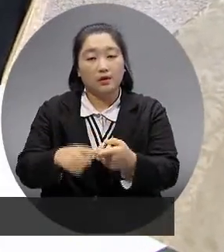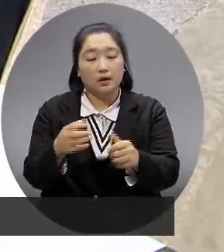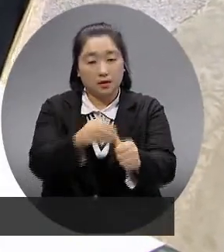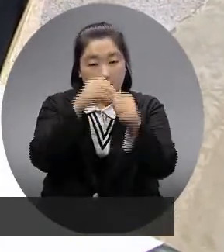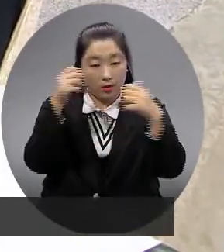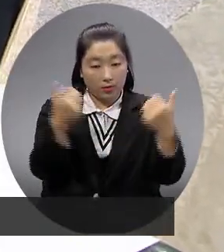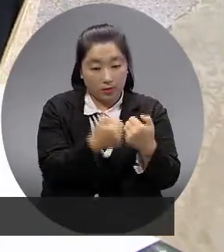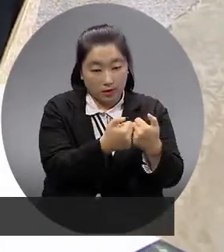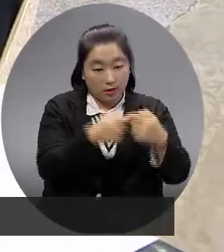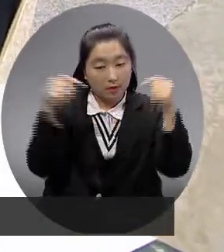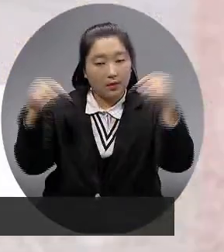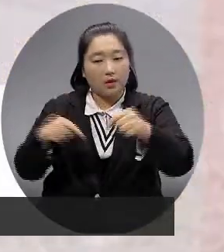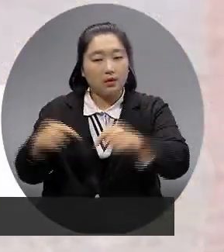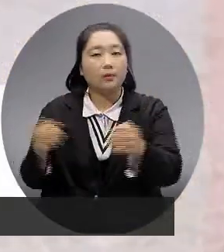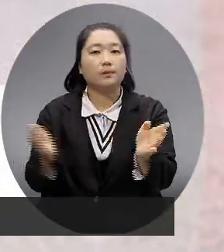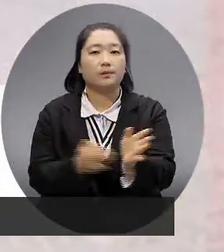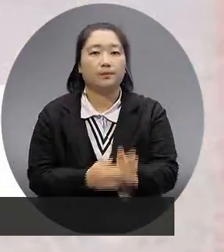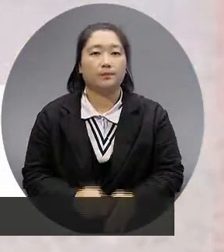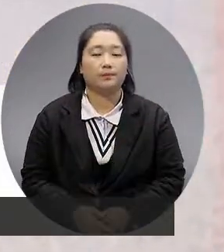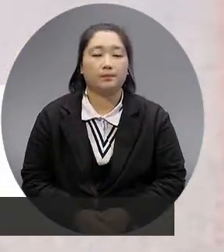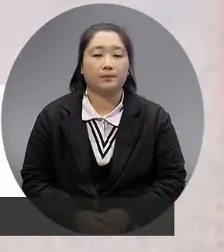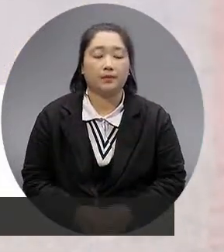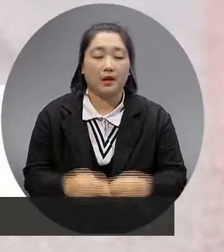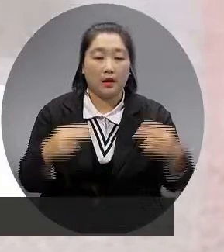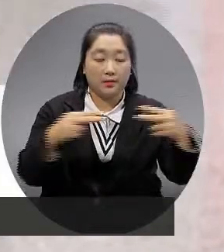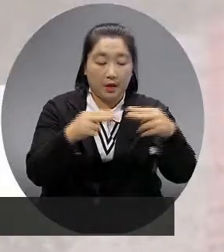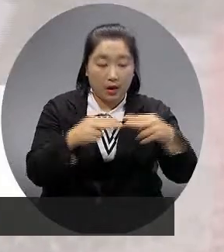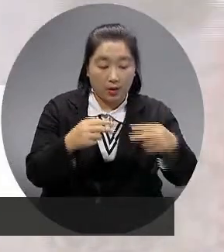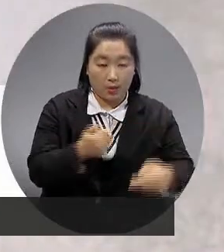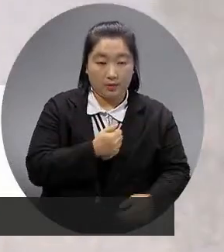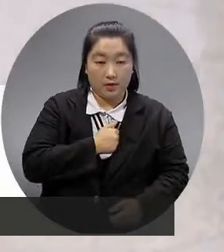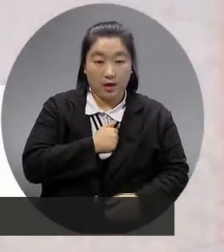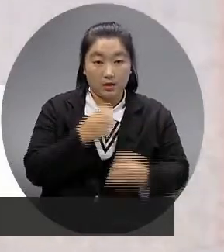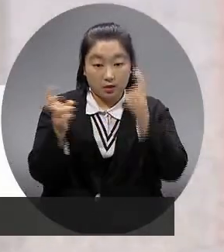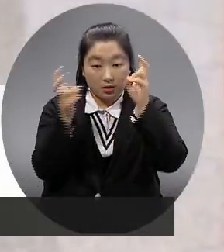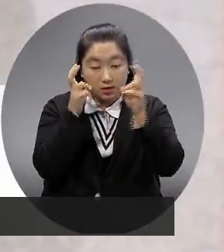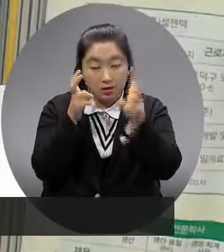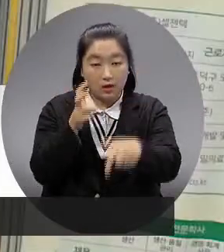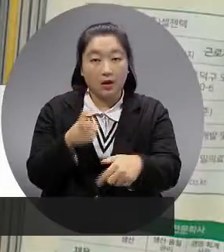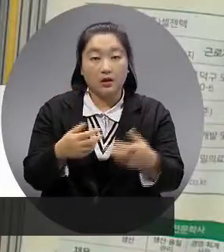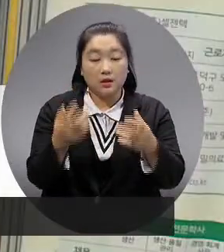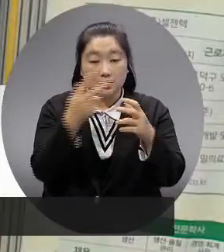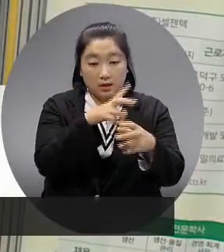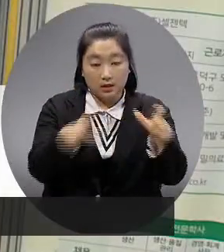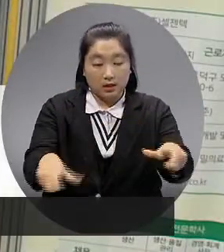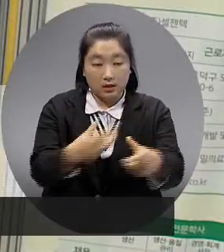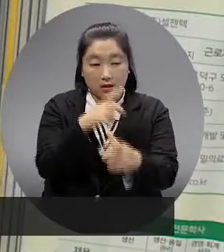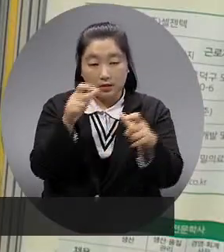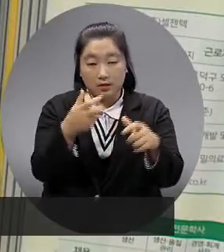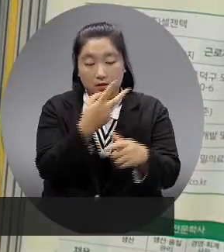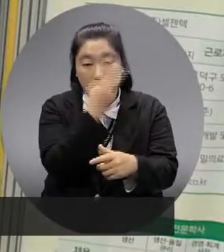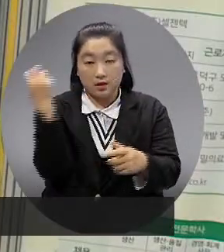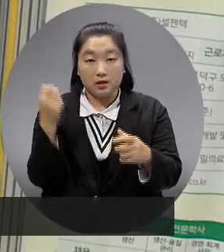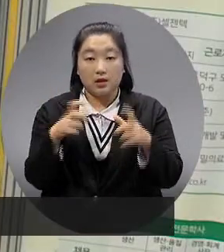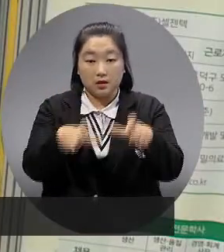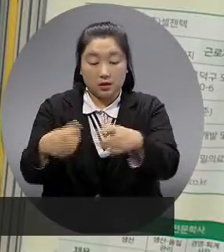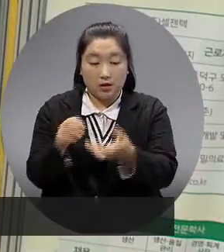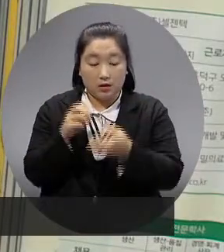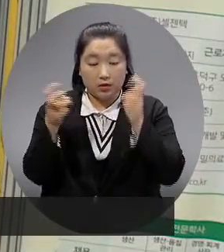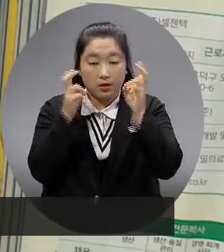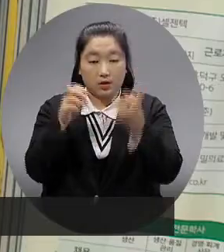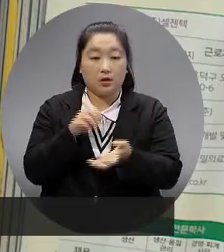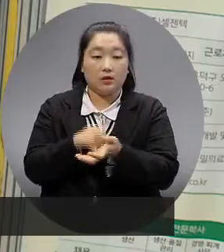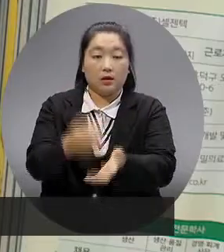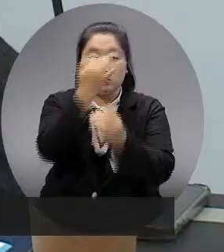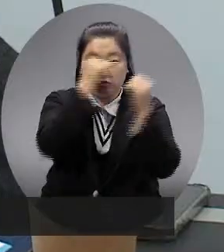상담과 면접을 진행했습니다. 바이오 프라이드 기업 트랙은 지역 인재가 지역 기업에 취업해 충북에 정착할